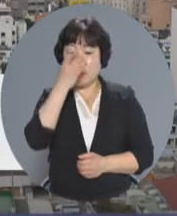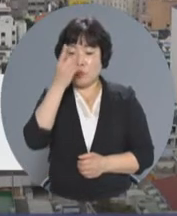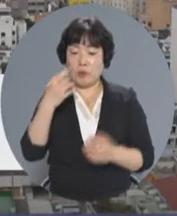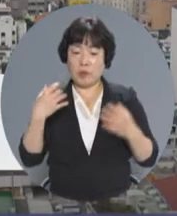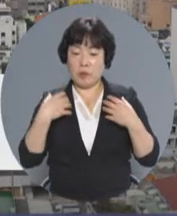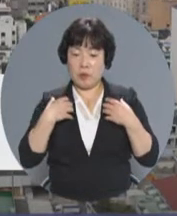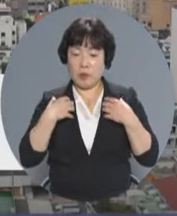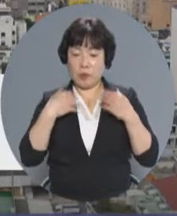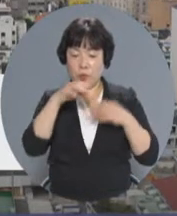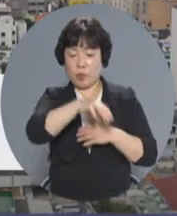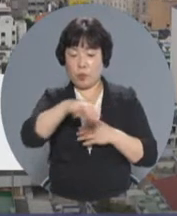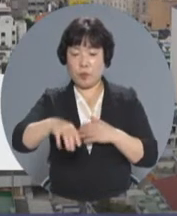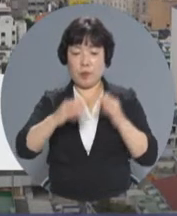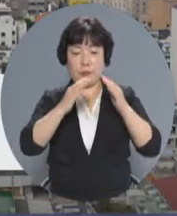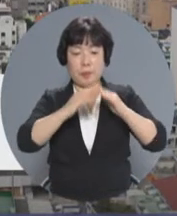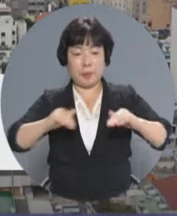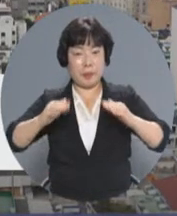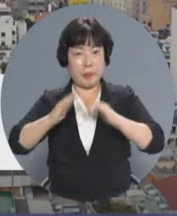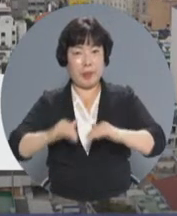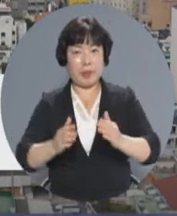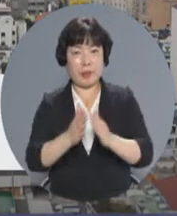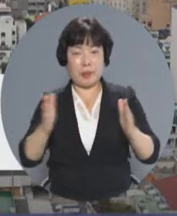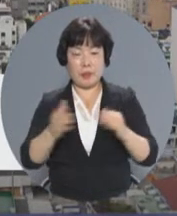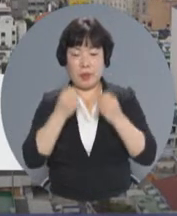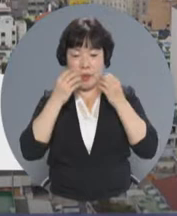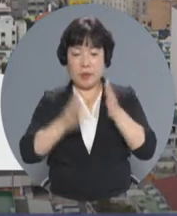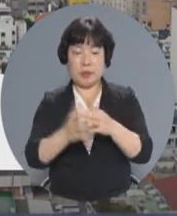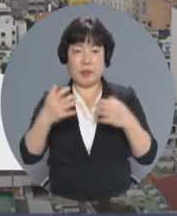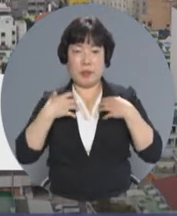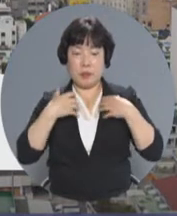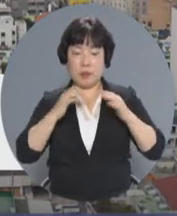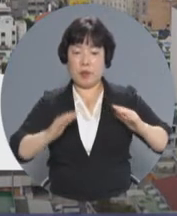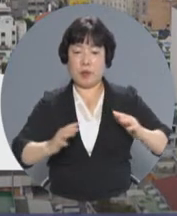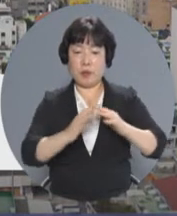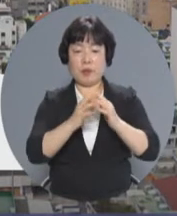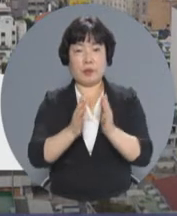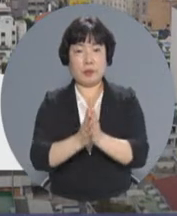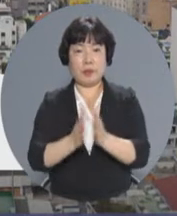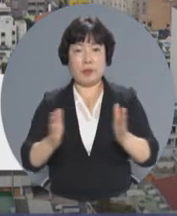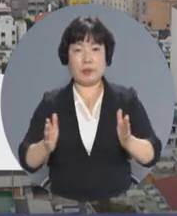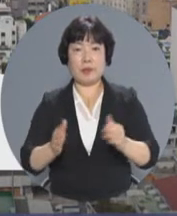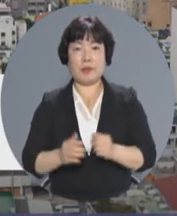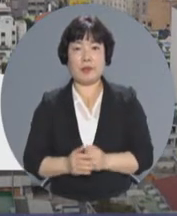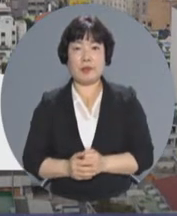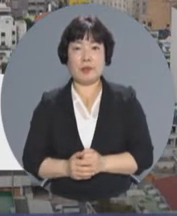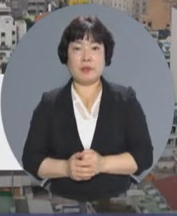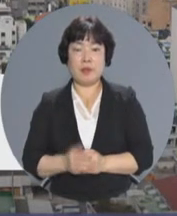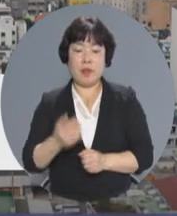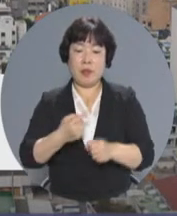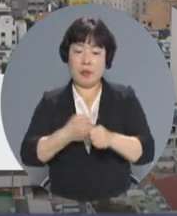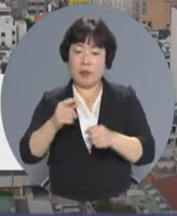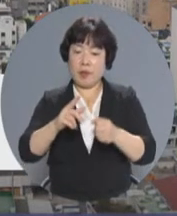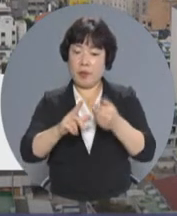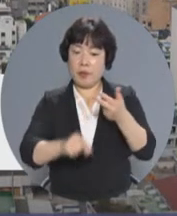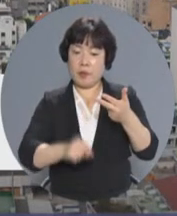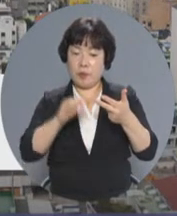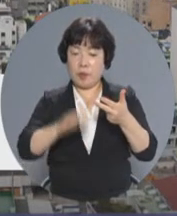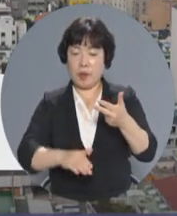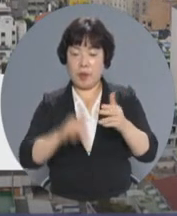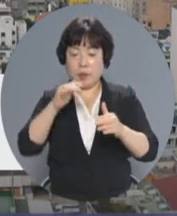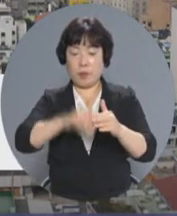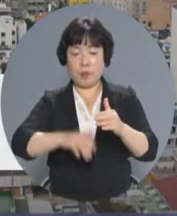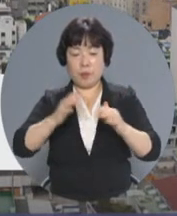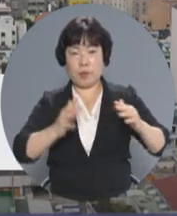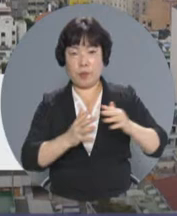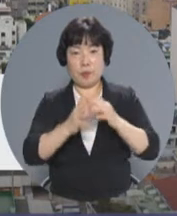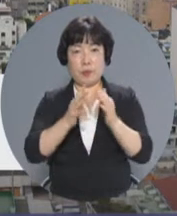순천시청 인근 부지에 철거 작업이 시작되면서 신청사 건립 사업이 첫 발을 내디뎠습니다. 내년 하반기에는 본격적인 건립